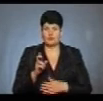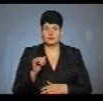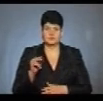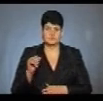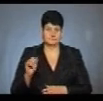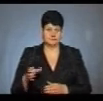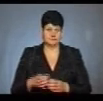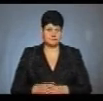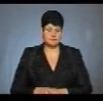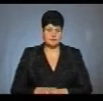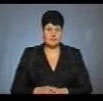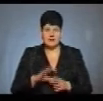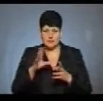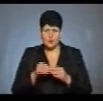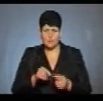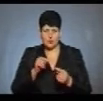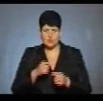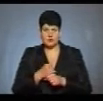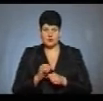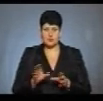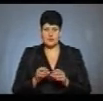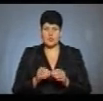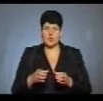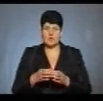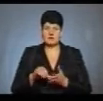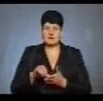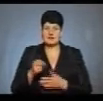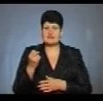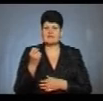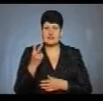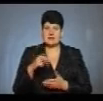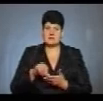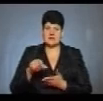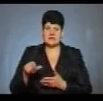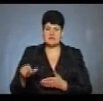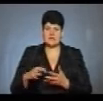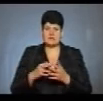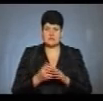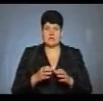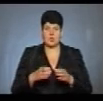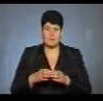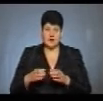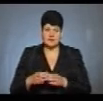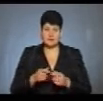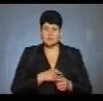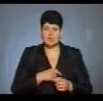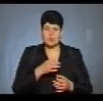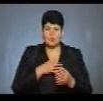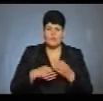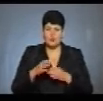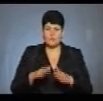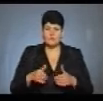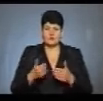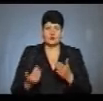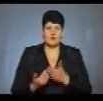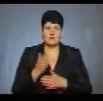громади. Загалом проти примусового об'єднання громад виступили 12 представників сіл і громад. Депутати обговорювали пропозицію до